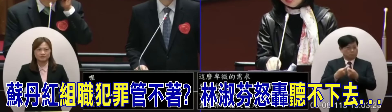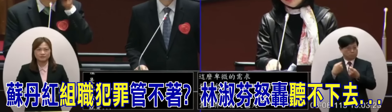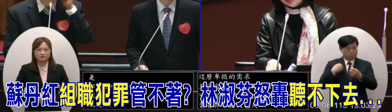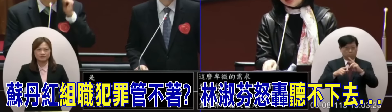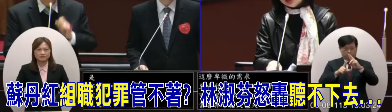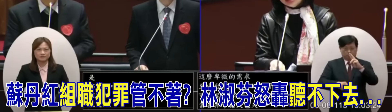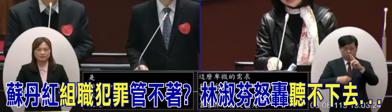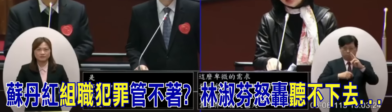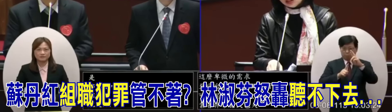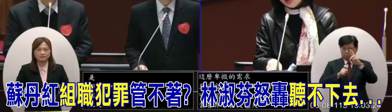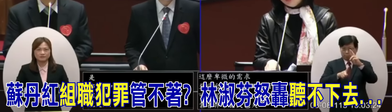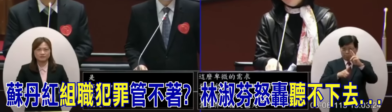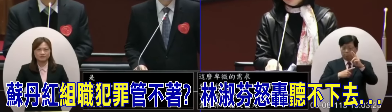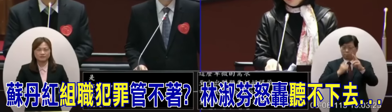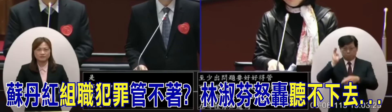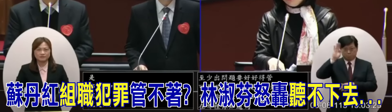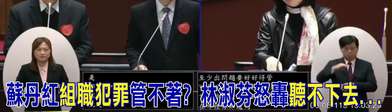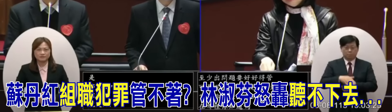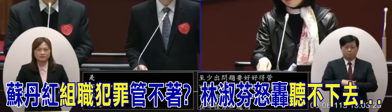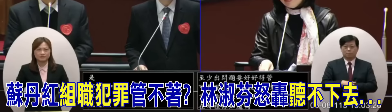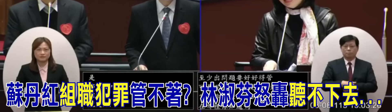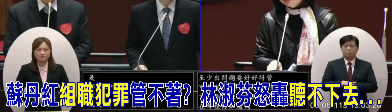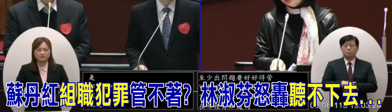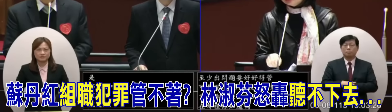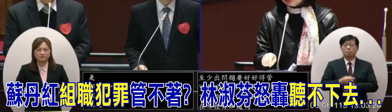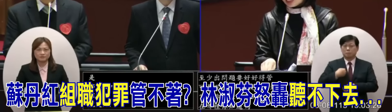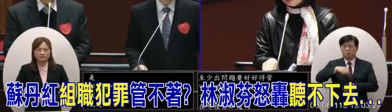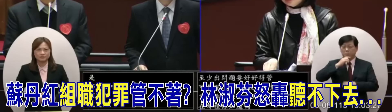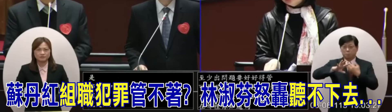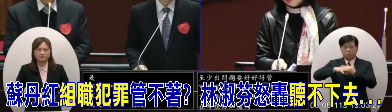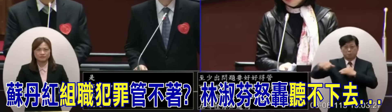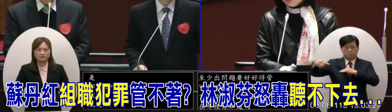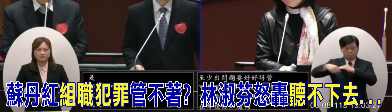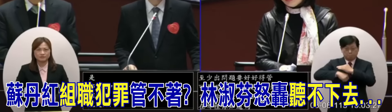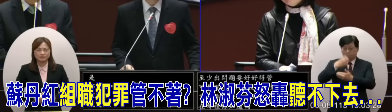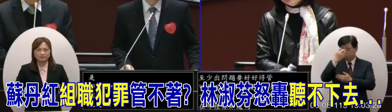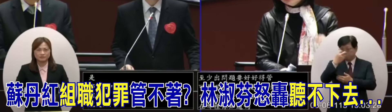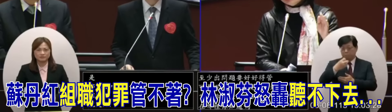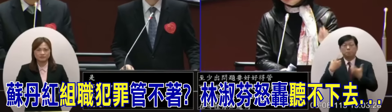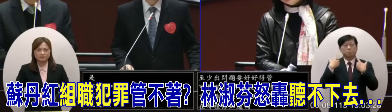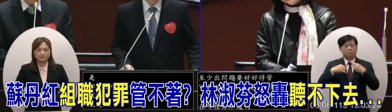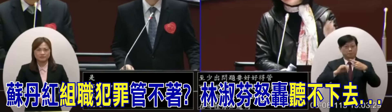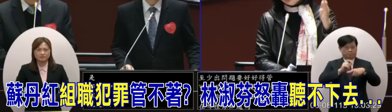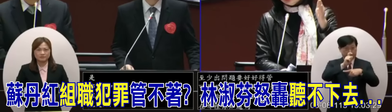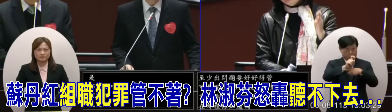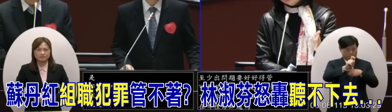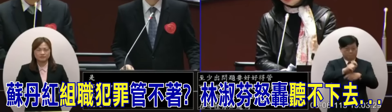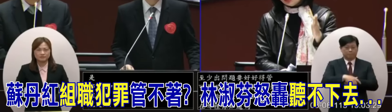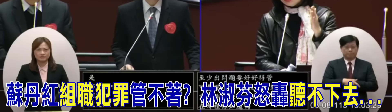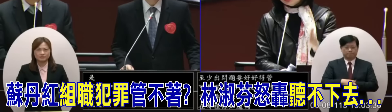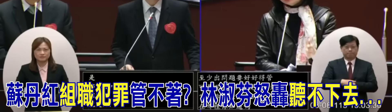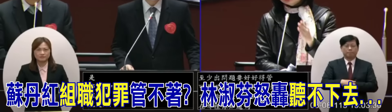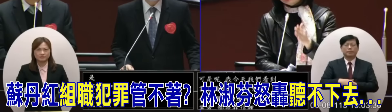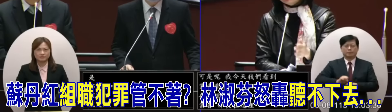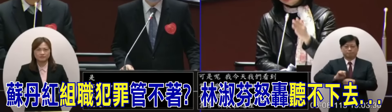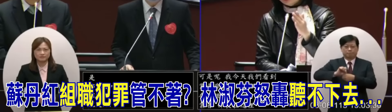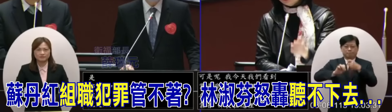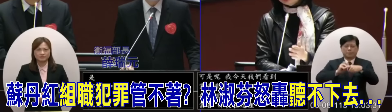的12月11日以后，我们的边境查验从10%一路走